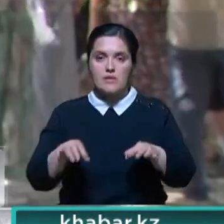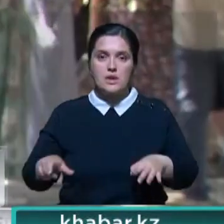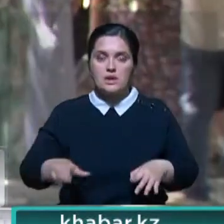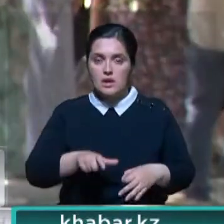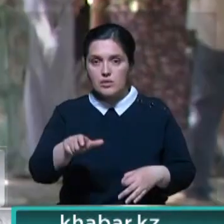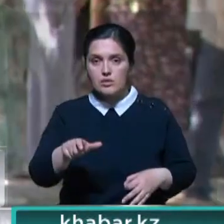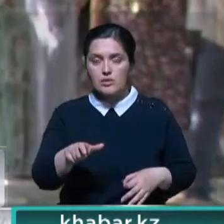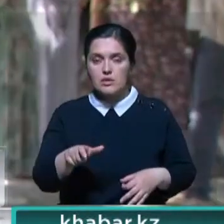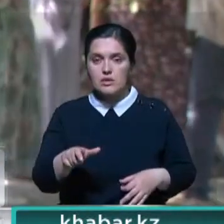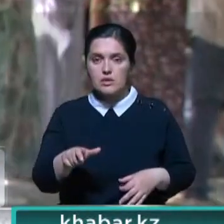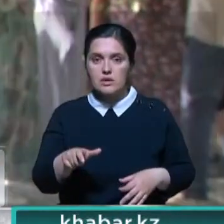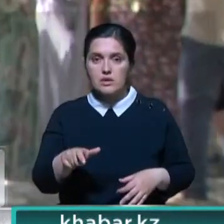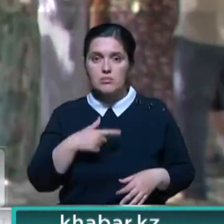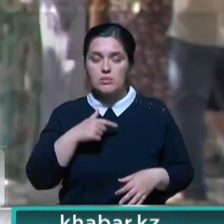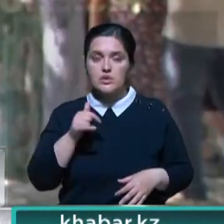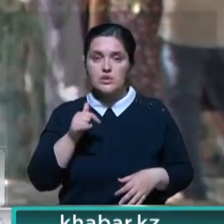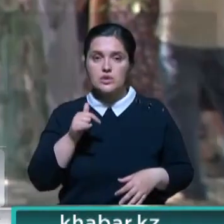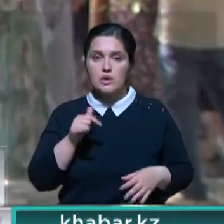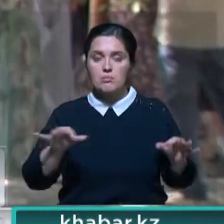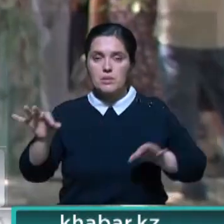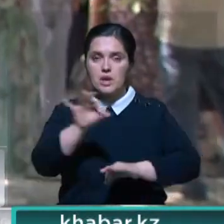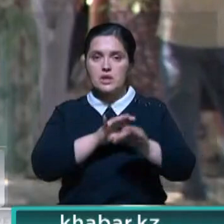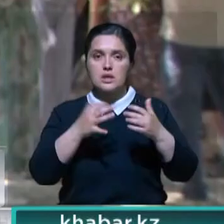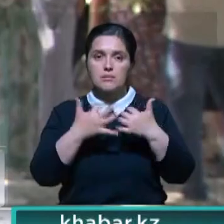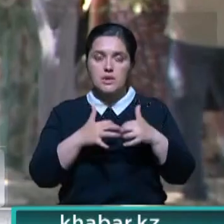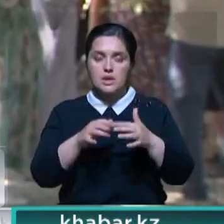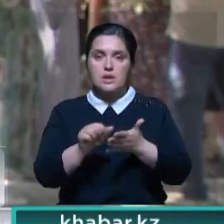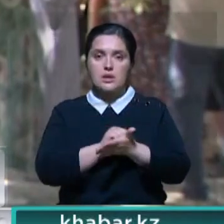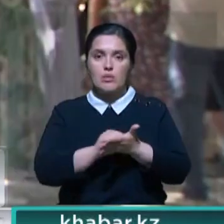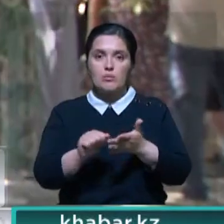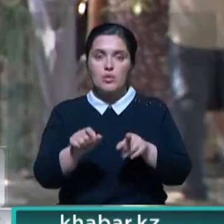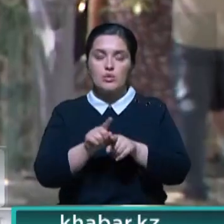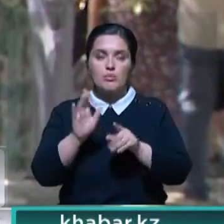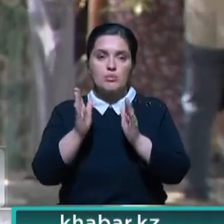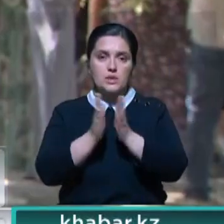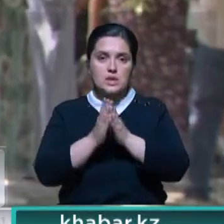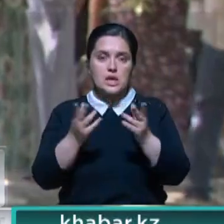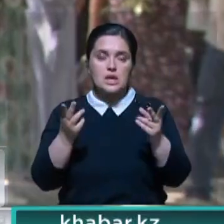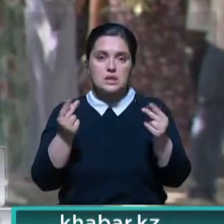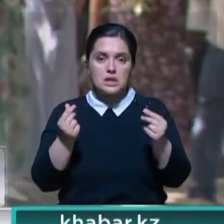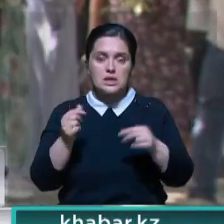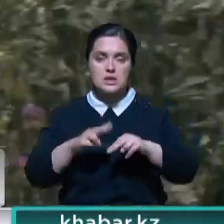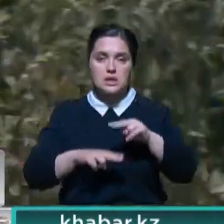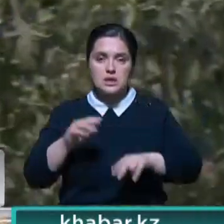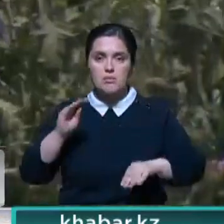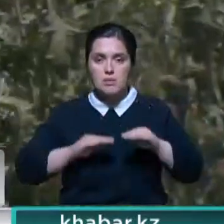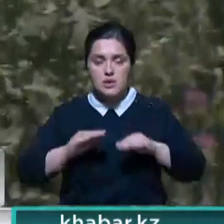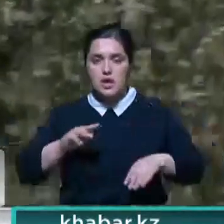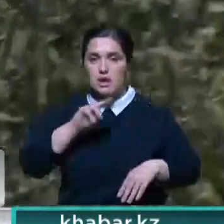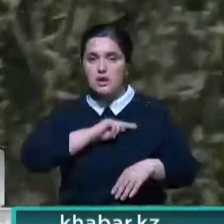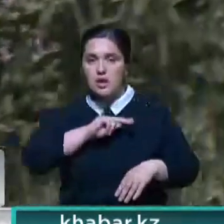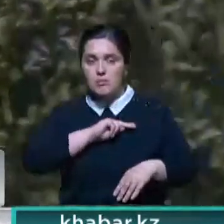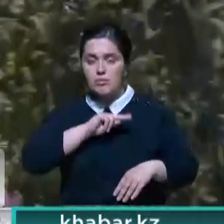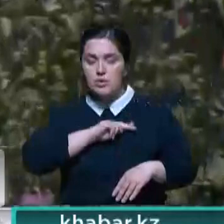На данный момент ждем выделения средств на проектно-сметную документацию. Далее будем просить деньги на строительно-монтажные работы. А пока